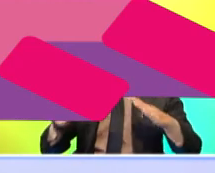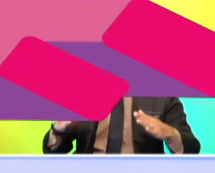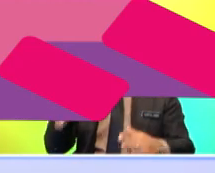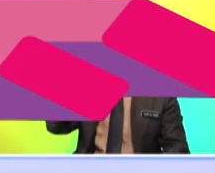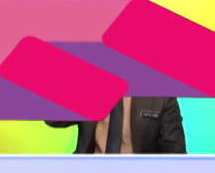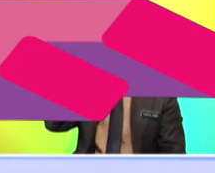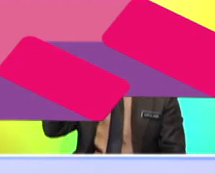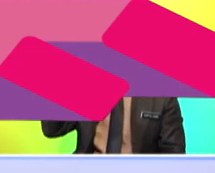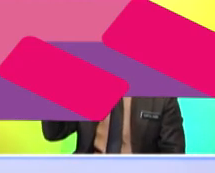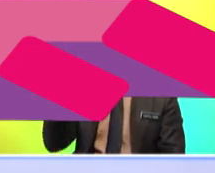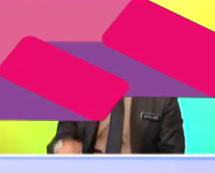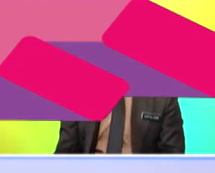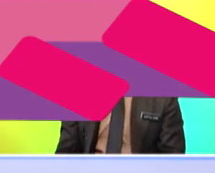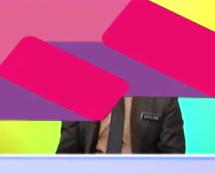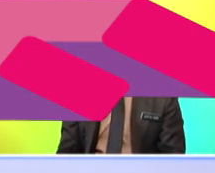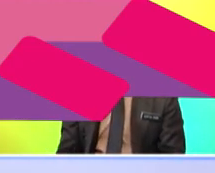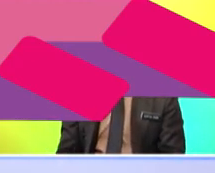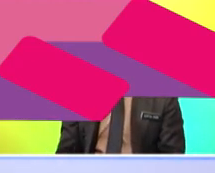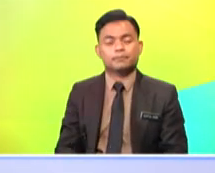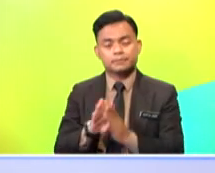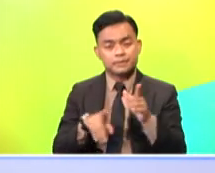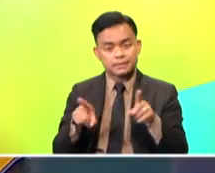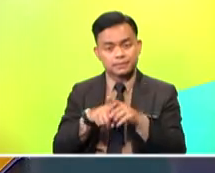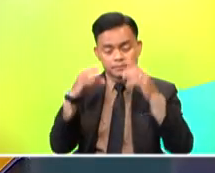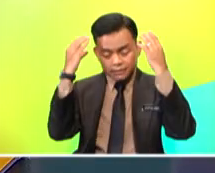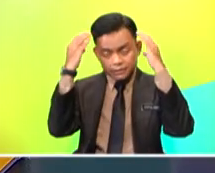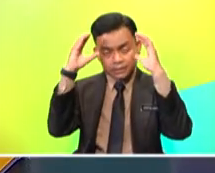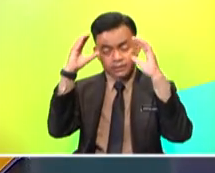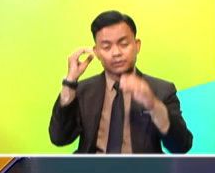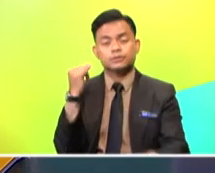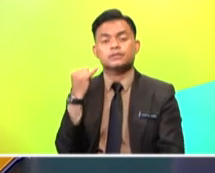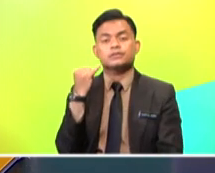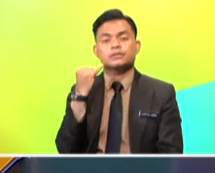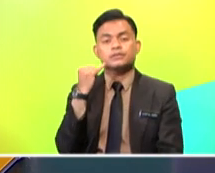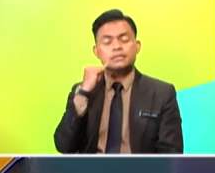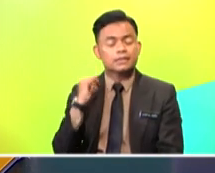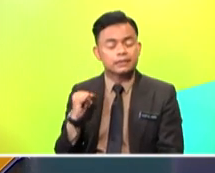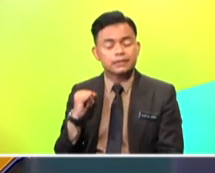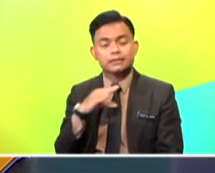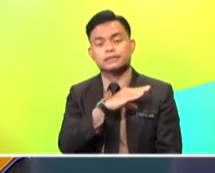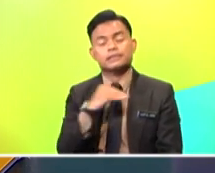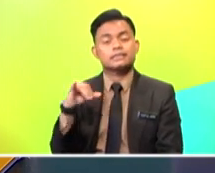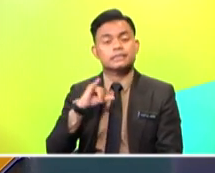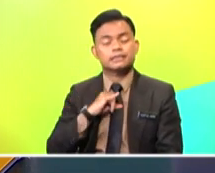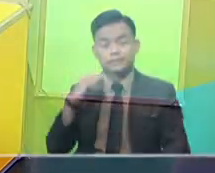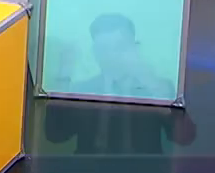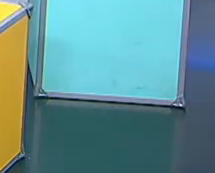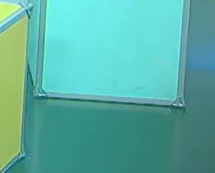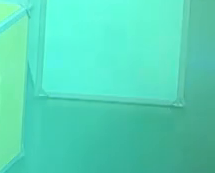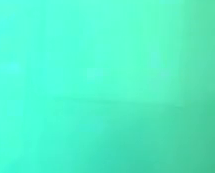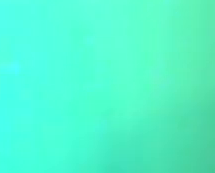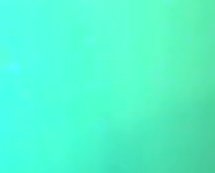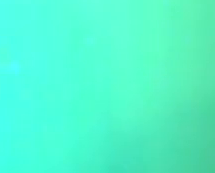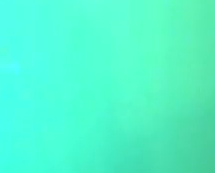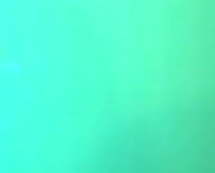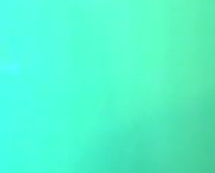juga kita turut serta bersama kita hari ini cikgu Saiful Amri bin Sailan iaitu guru akademik dari Sekolah Menengah Pendidikan Khas